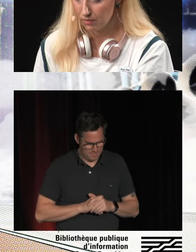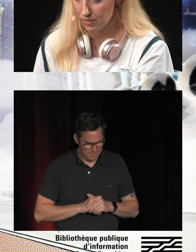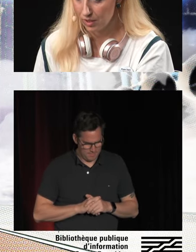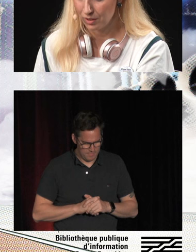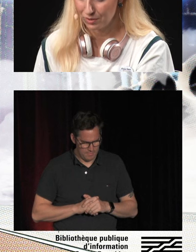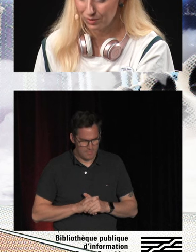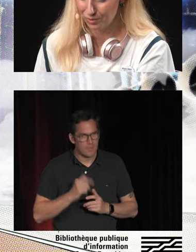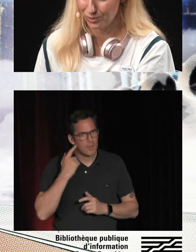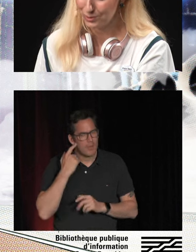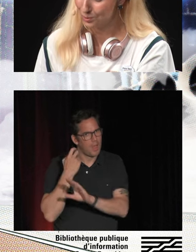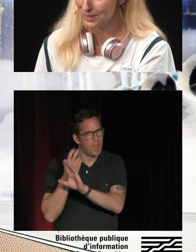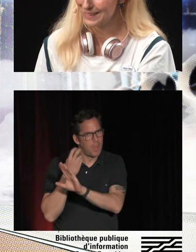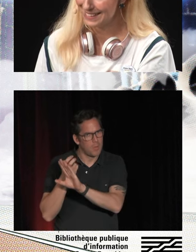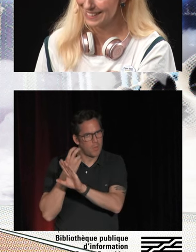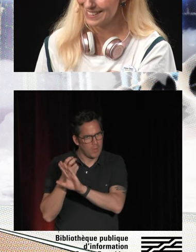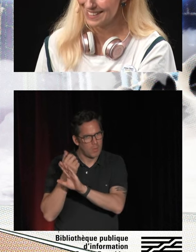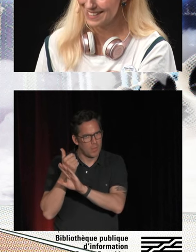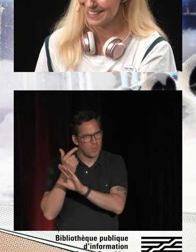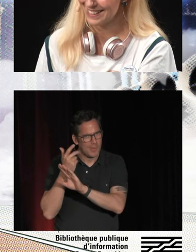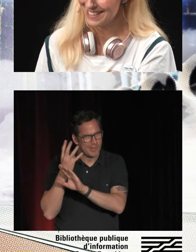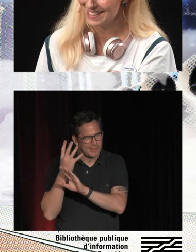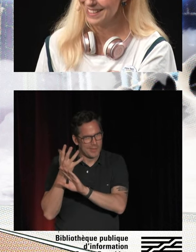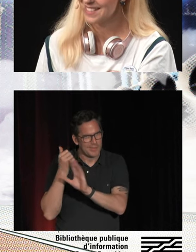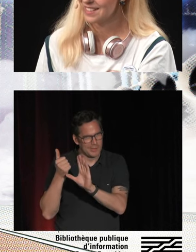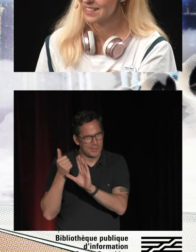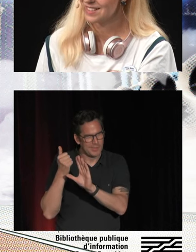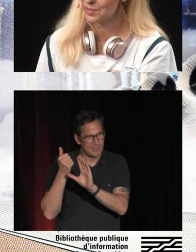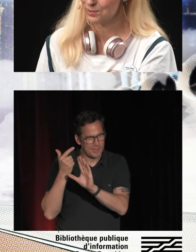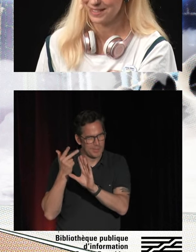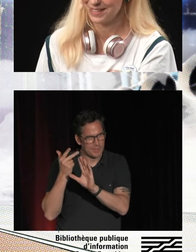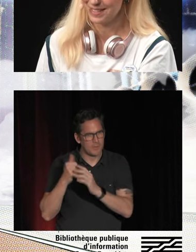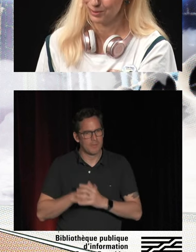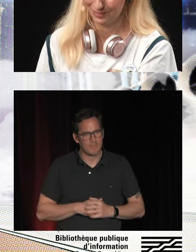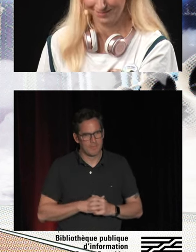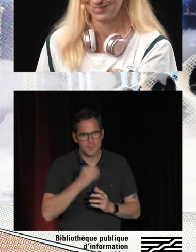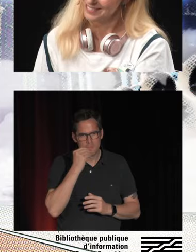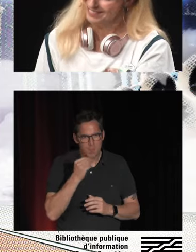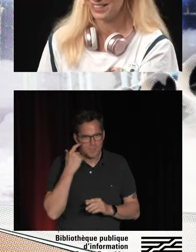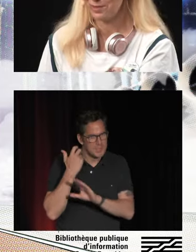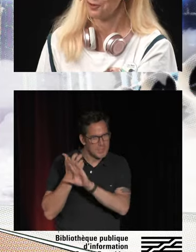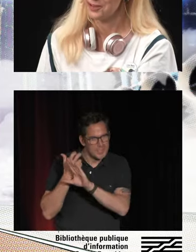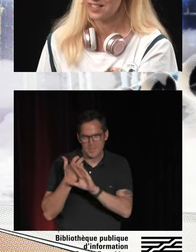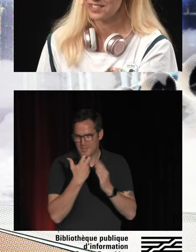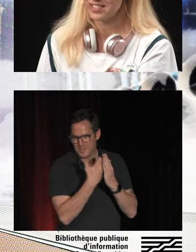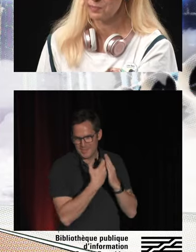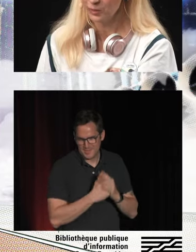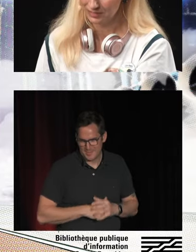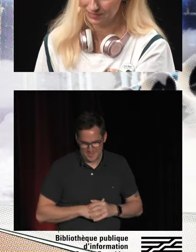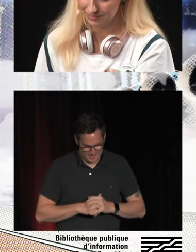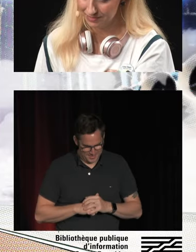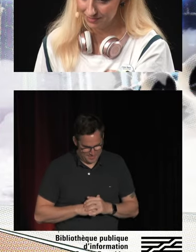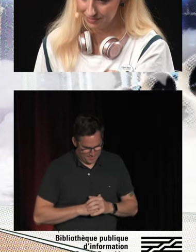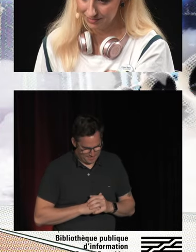Ça va. 1, 2, 3, 4, 5, 6, 7, 8. C'est bon. Suivant. C'est